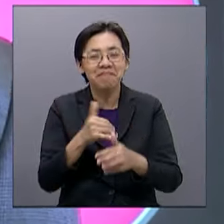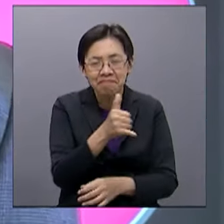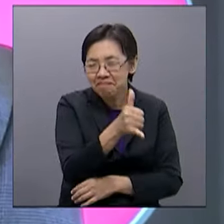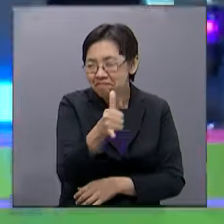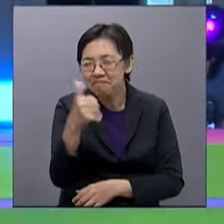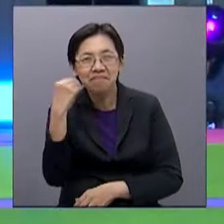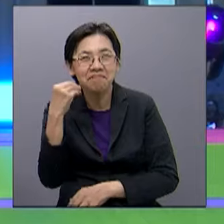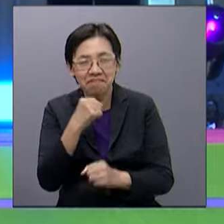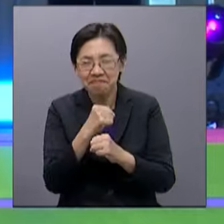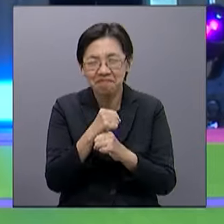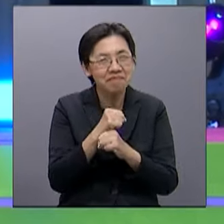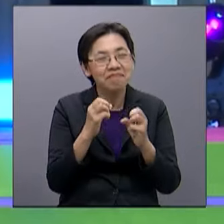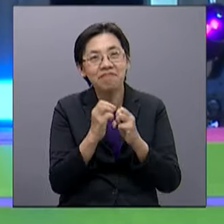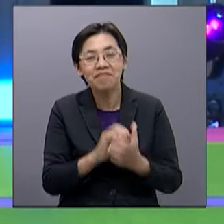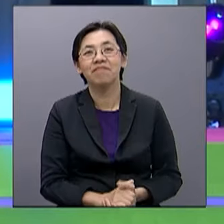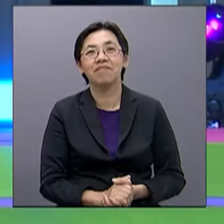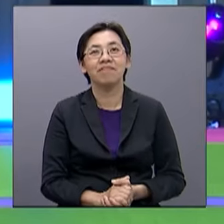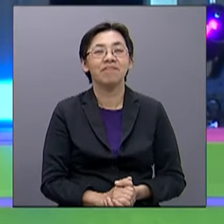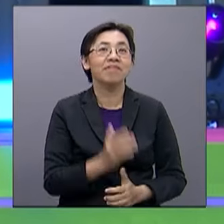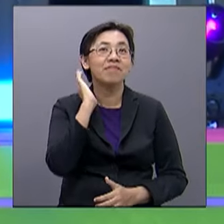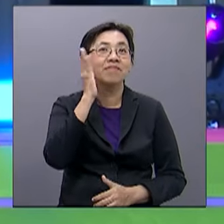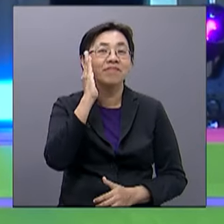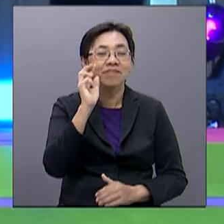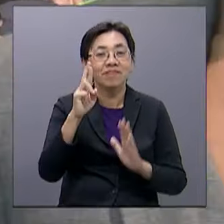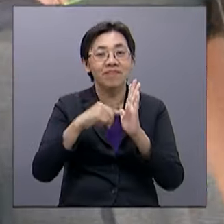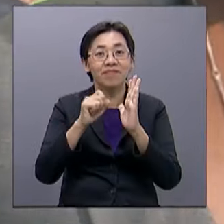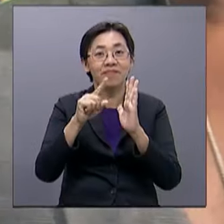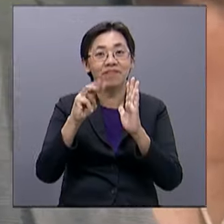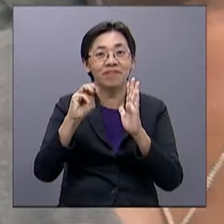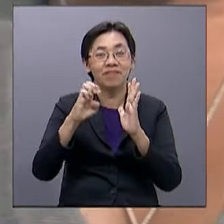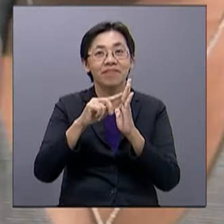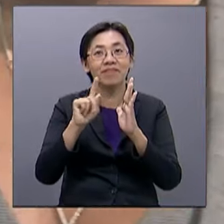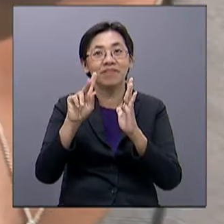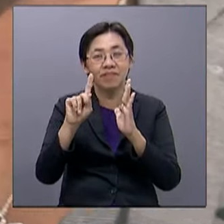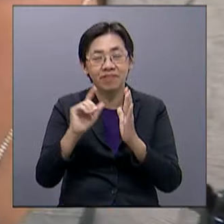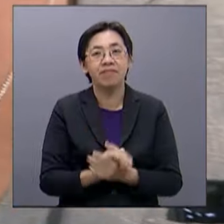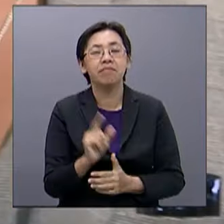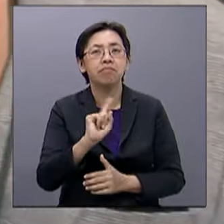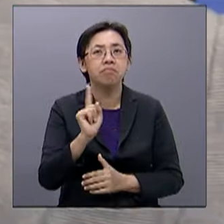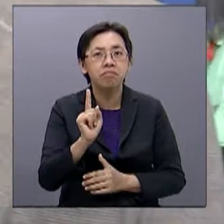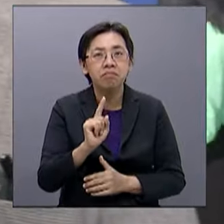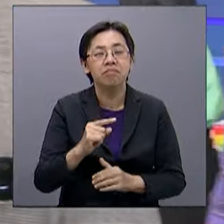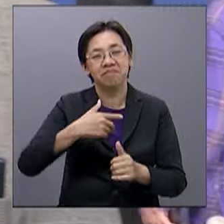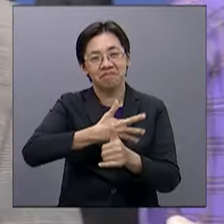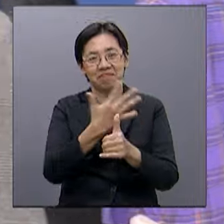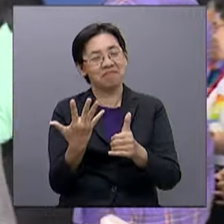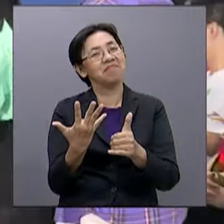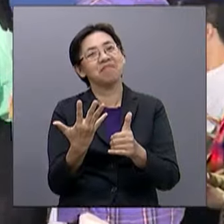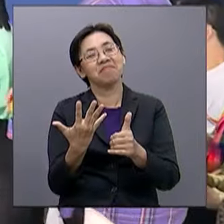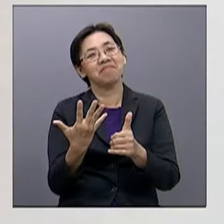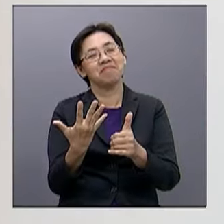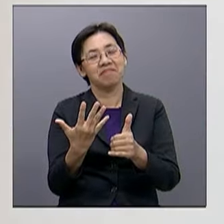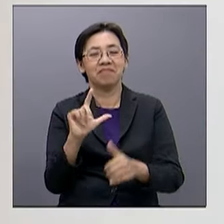รัศมีแขฟ้าเกื้อล้นค่ะงานนี้มาในฐานะตัวอย่างของคนที่ประสบความสำเร็จในแวดวง LGBTQIAN+ เ